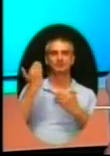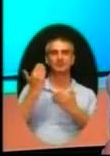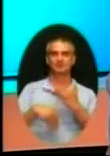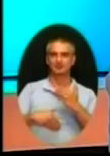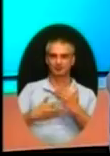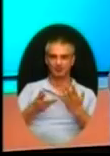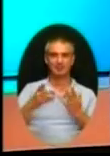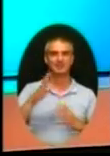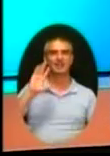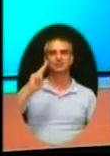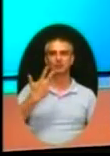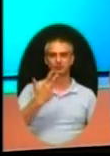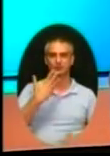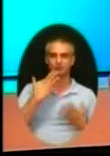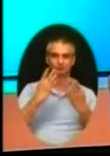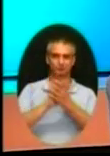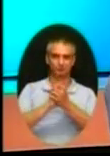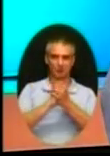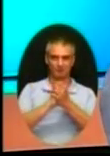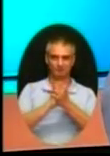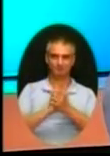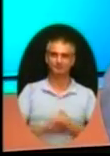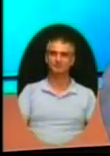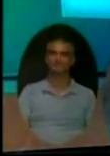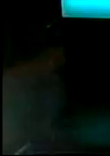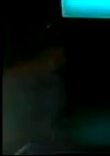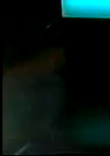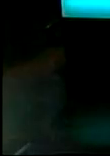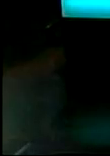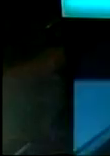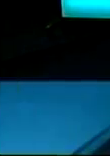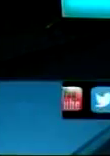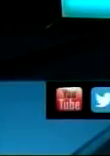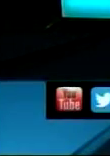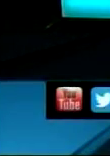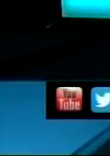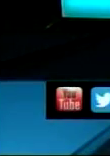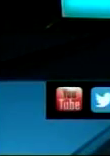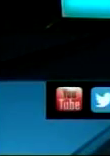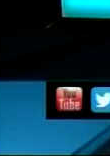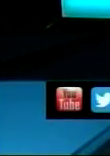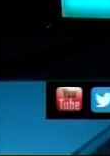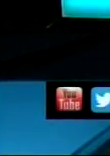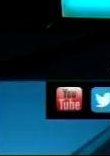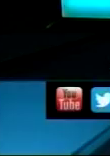כאן קריאה אישית, עד כאן קריאה שלישית. שלום, שלום. תודה רבה לכם. עשינו תיקו. כן.